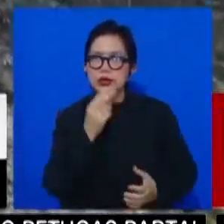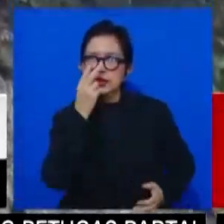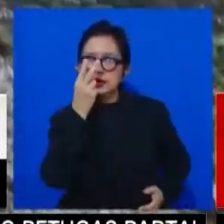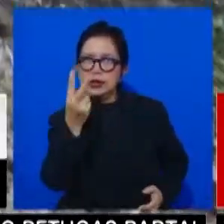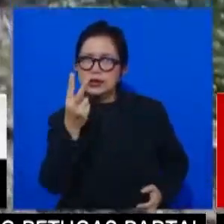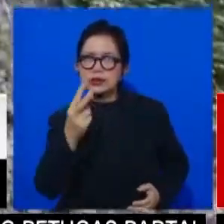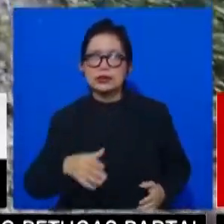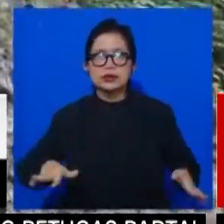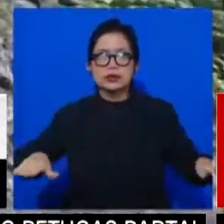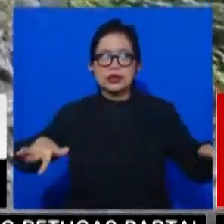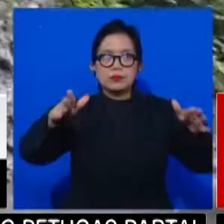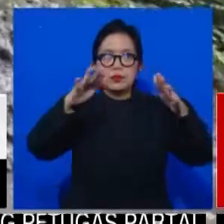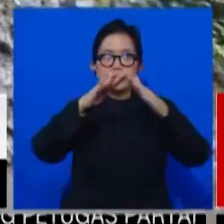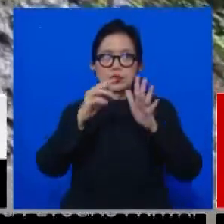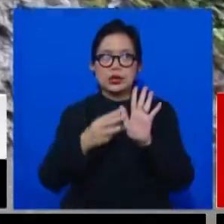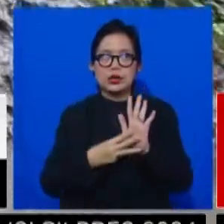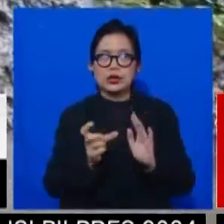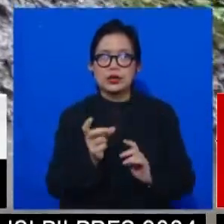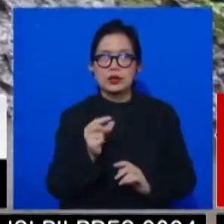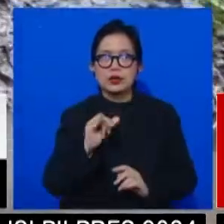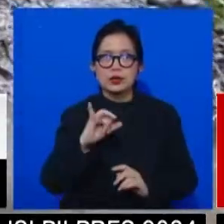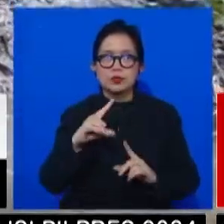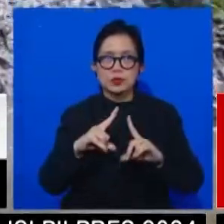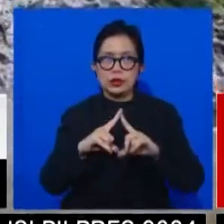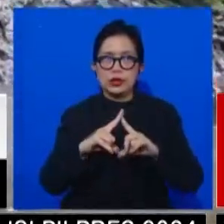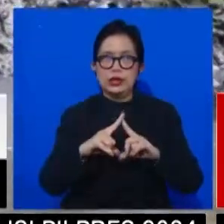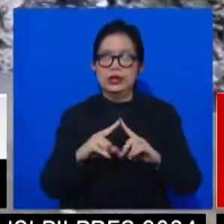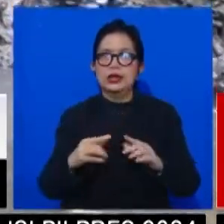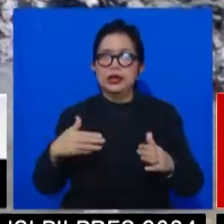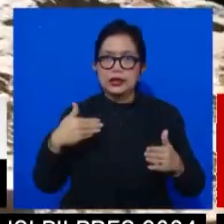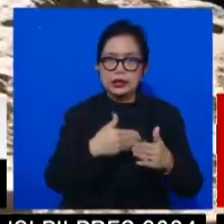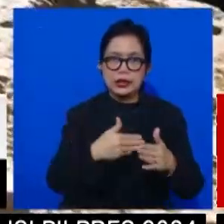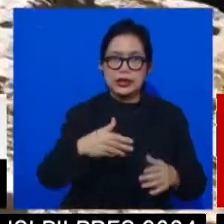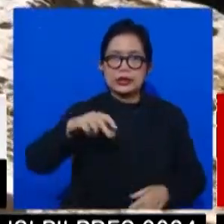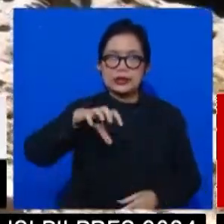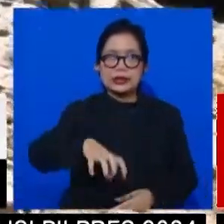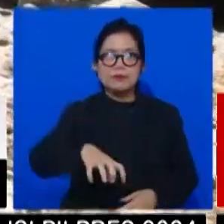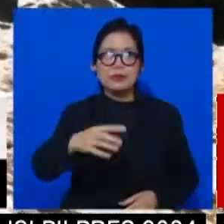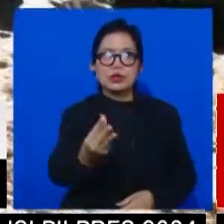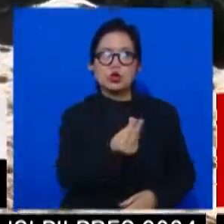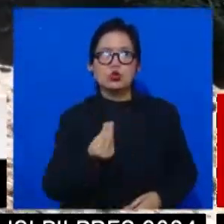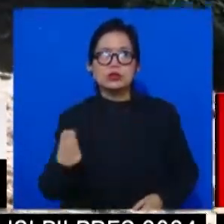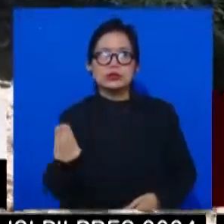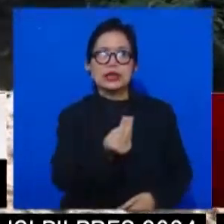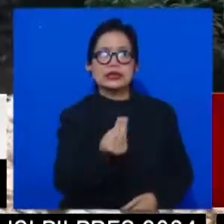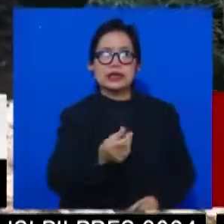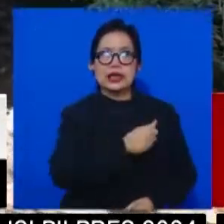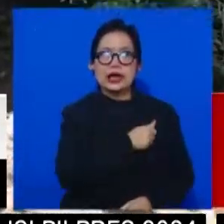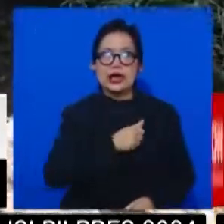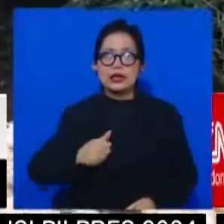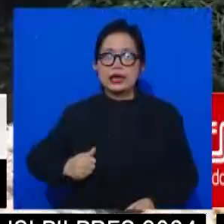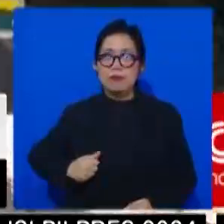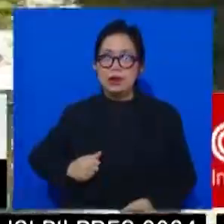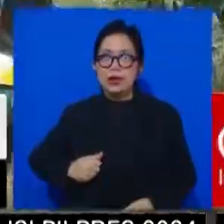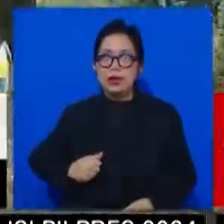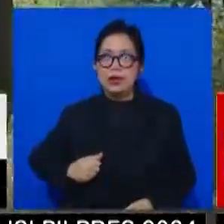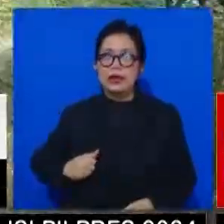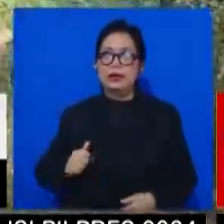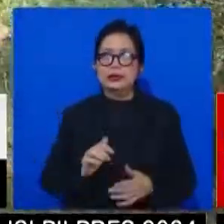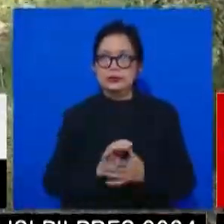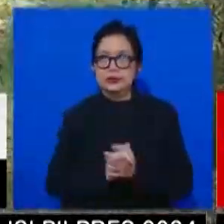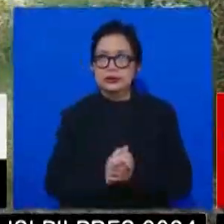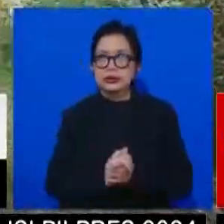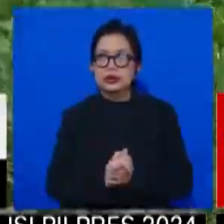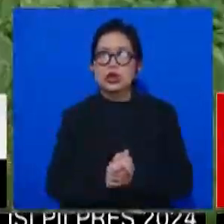Muria, lokasi air terjun ini tak jauh dari kawasan wisata religi Makam Sunan Muria. Lokasinya berada di balik bukit. Untuk mencapai